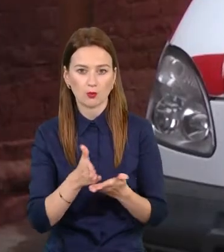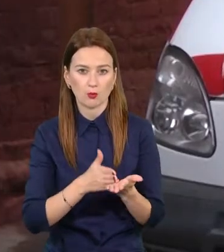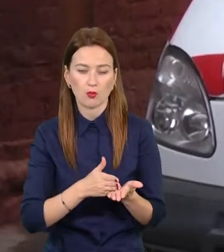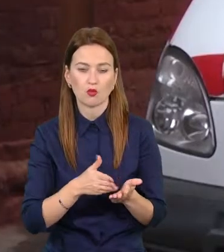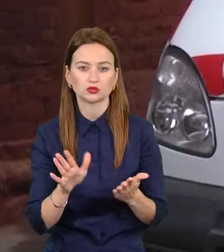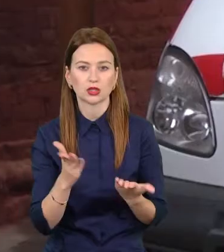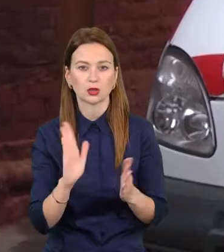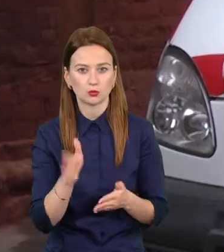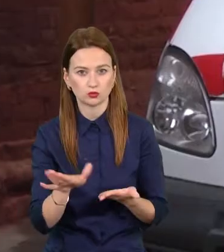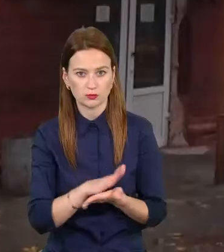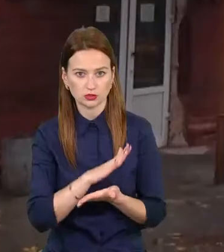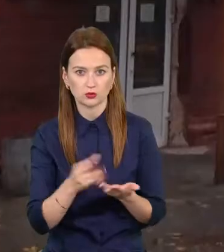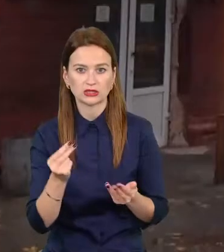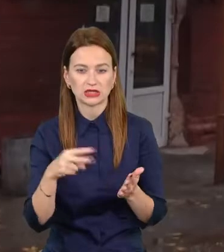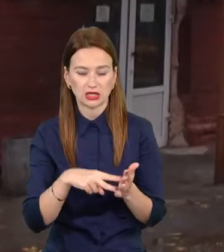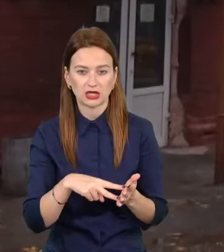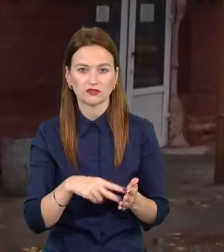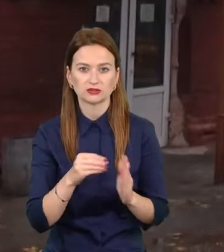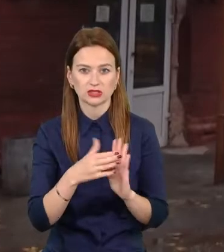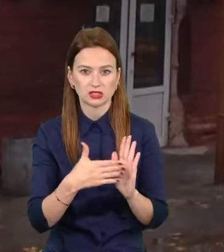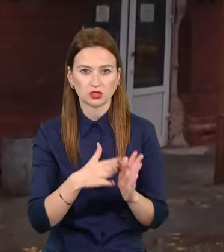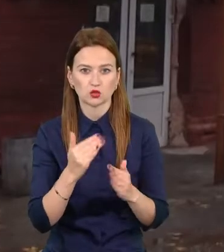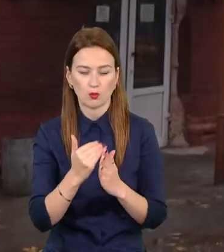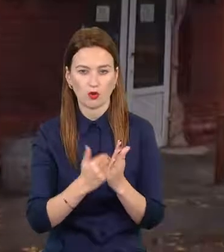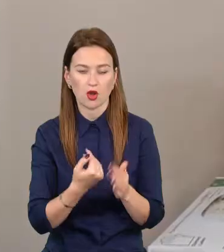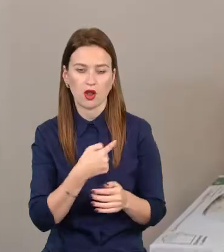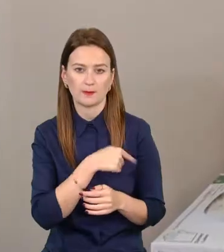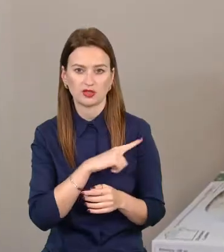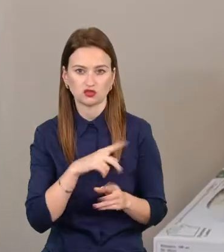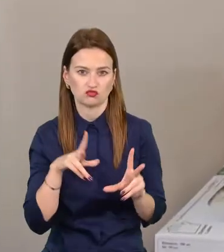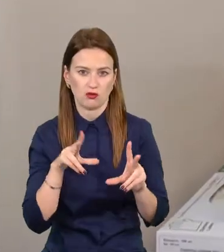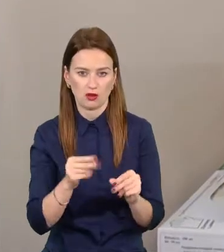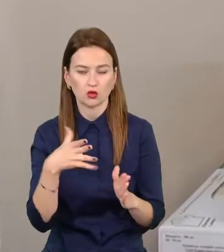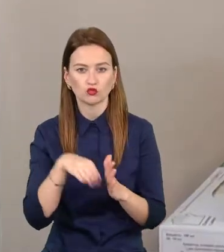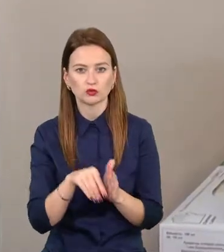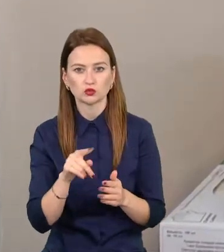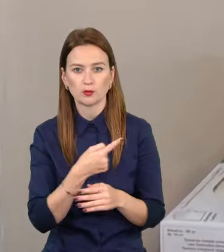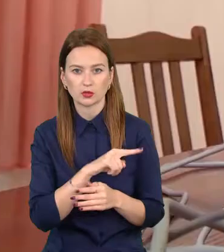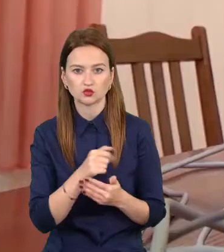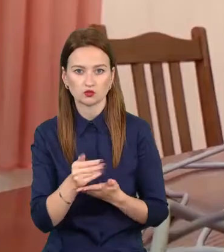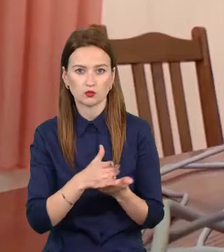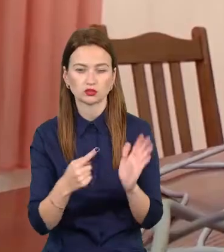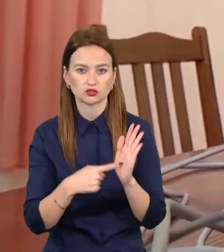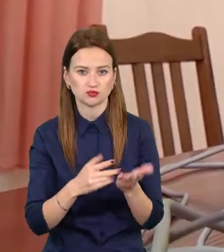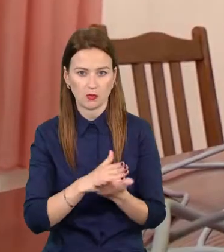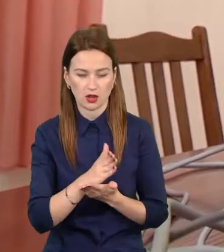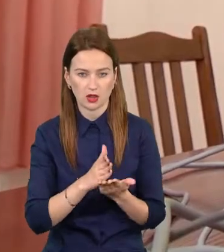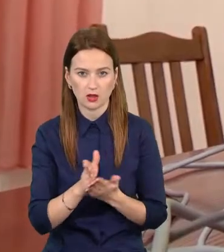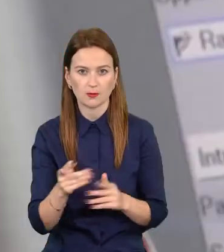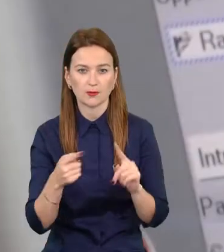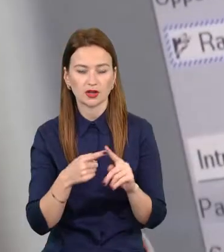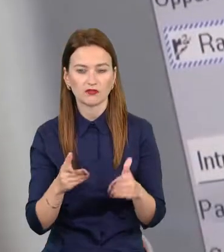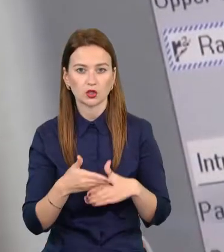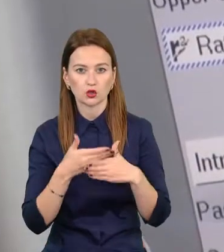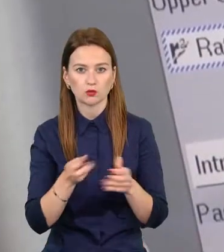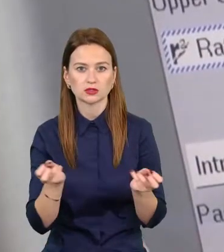безоплатними для пацієнтів та їхній тариф, зазначені у програмі медичних гарантій. До неї увійдуть медичні послуги за 6 напрямами. Первинна